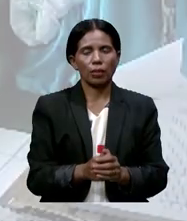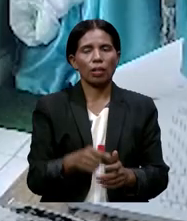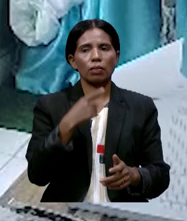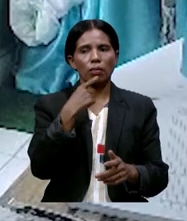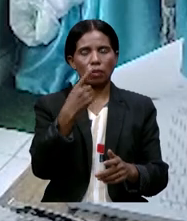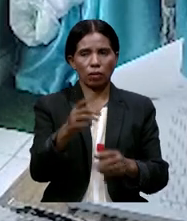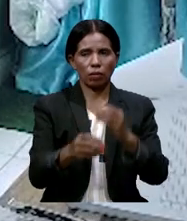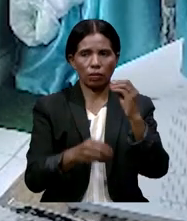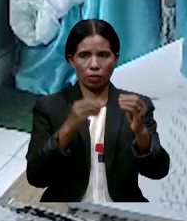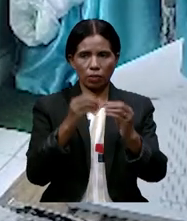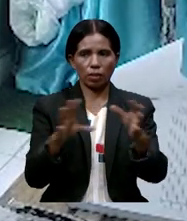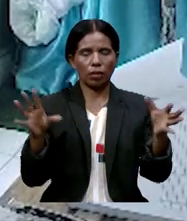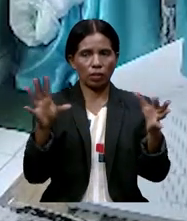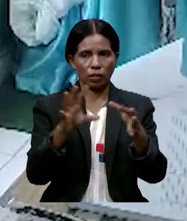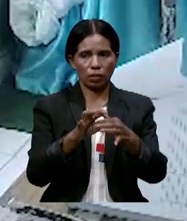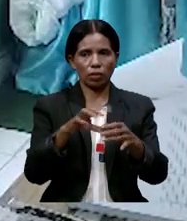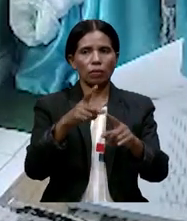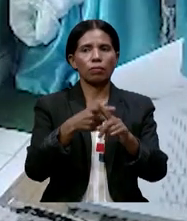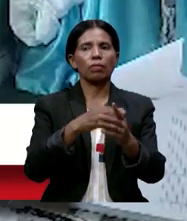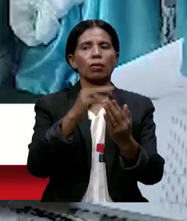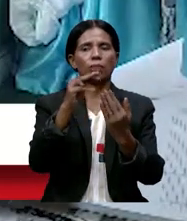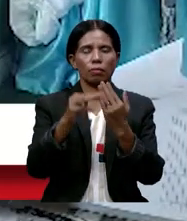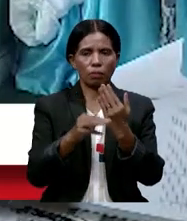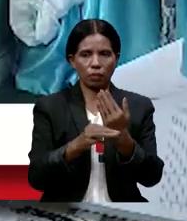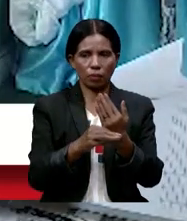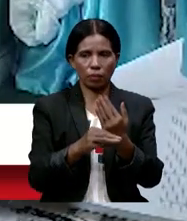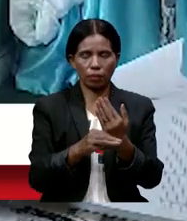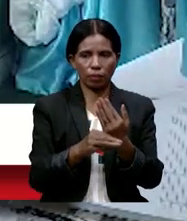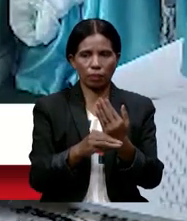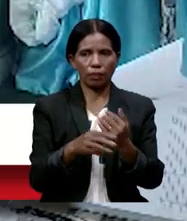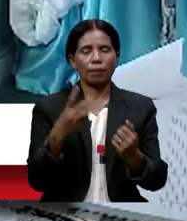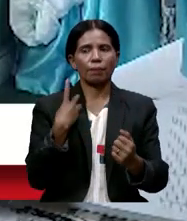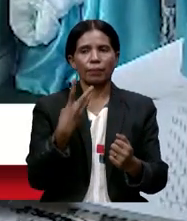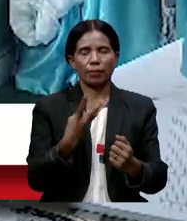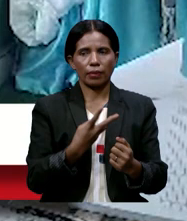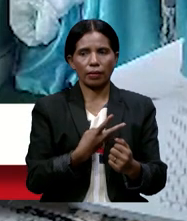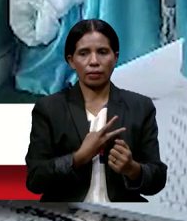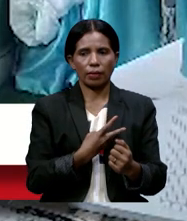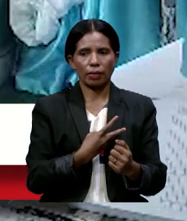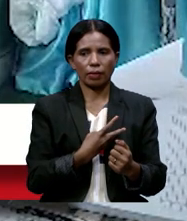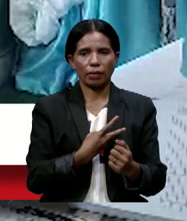kata ka ligado ho fulang marsu ni ni tenenia